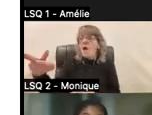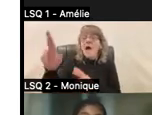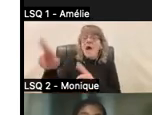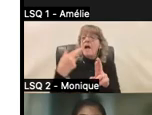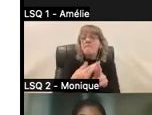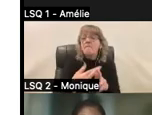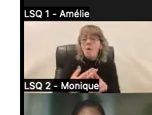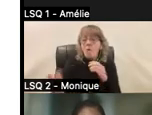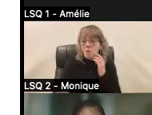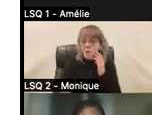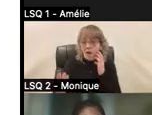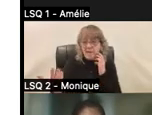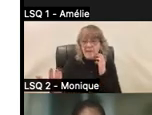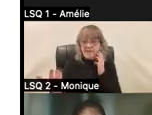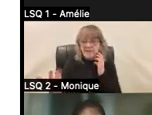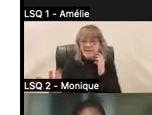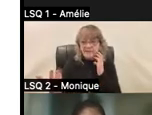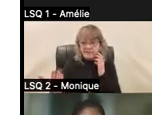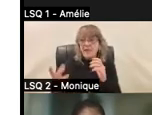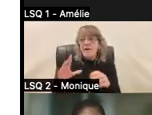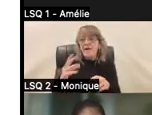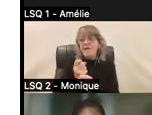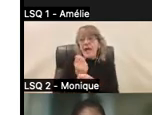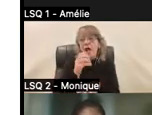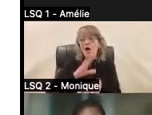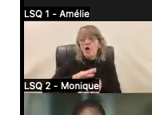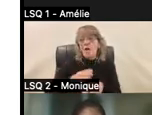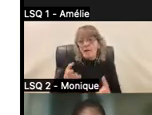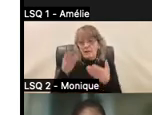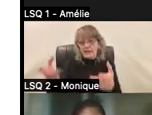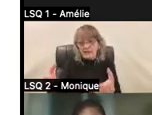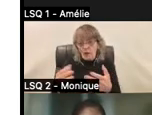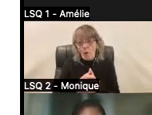avec, des recommandations.